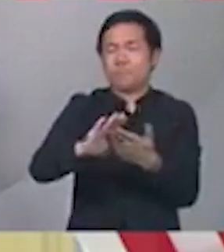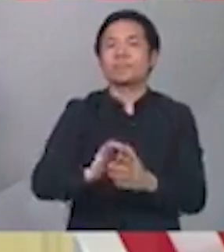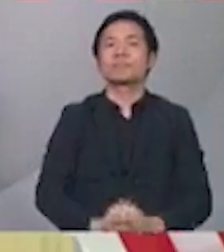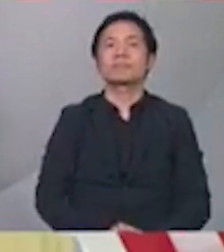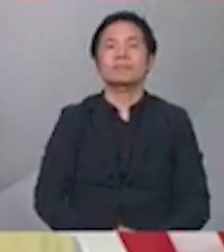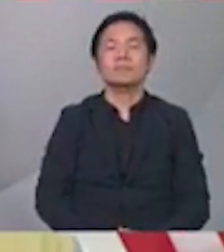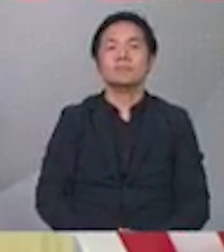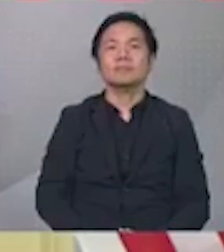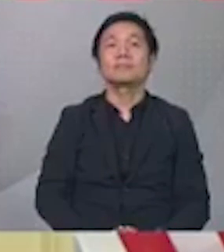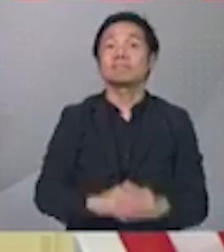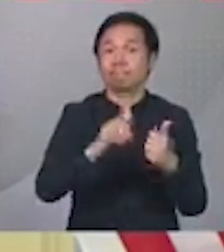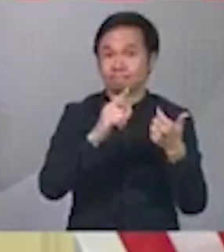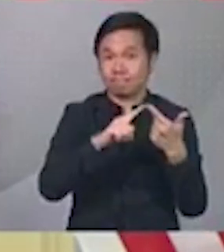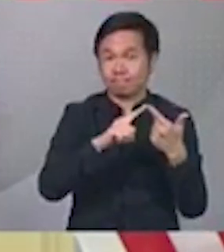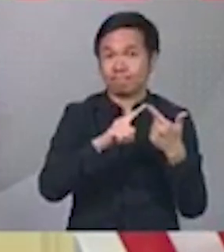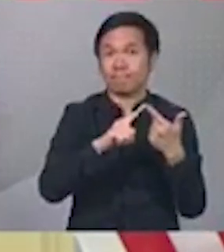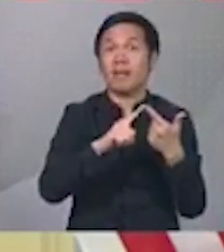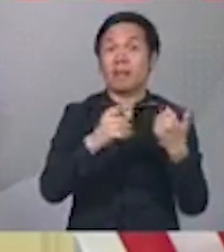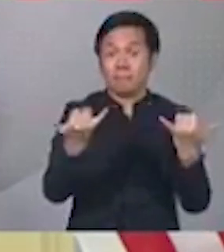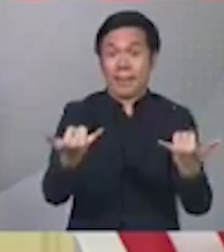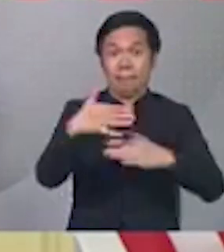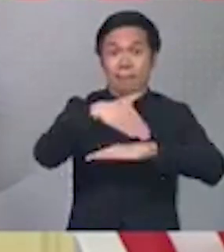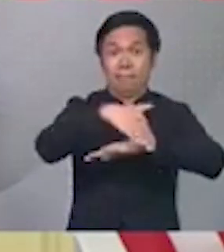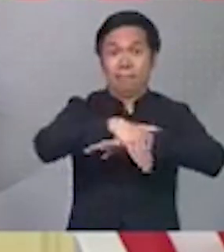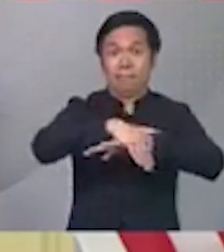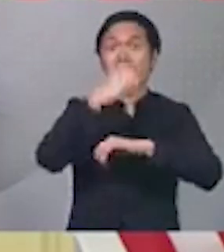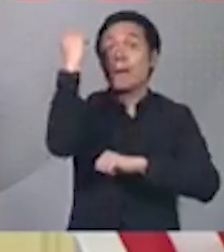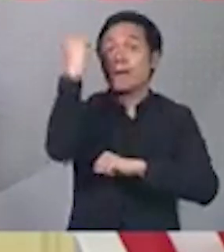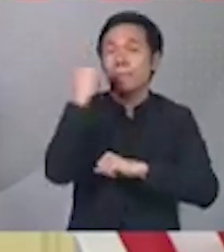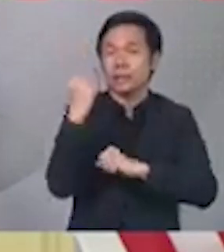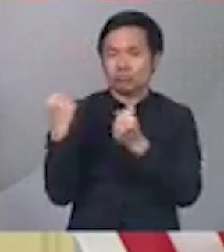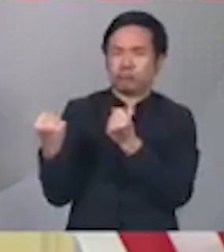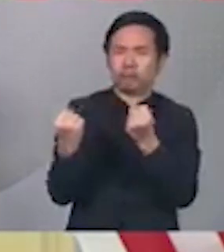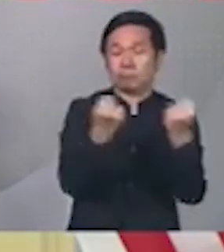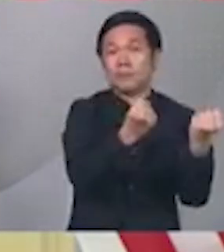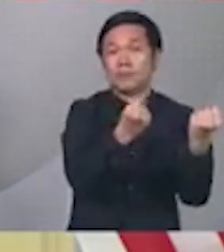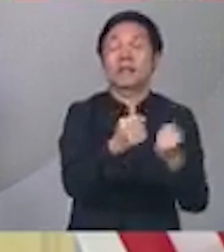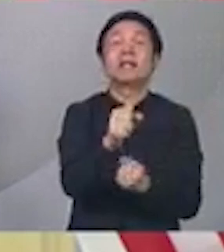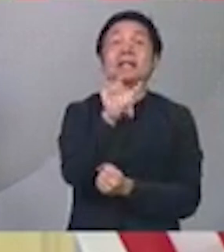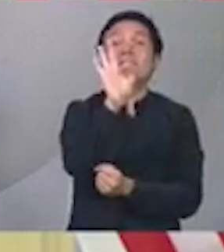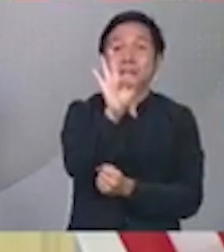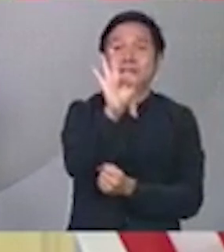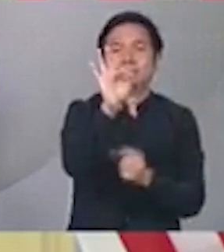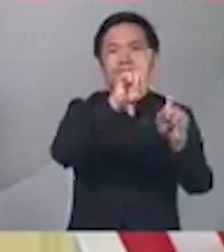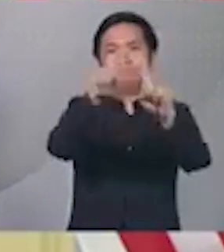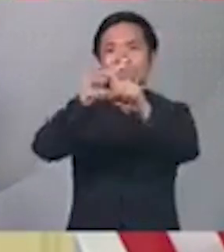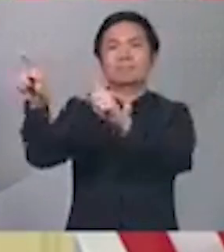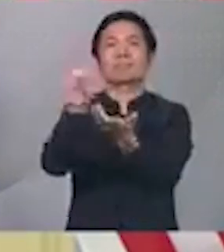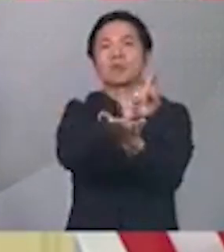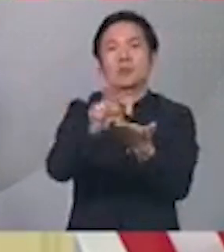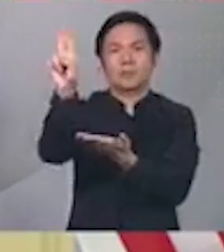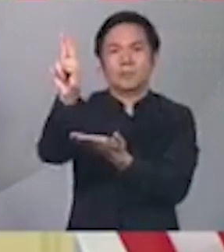proses penghantaran pulang malam ini akan melibatkan sembilan di Dusty